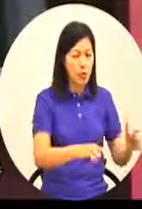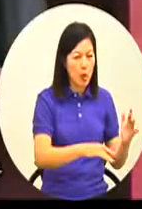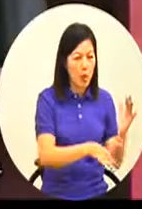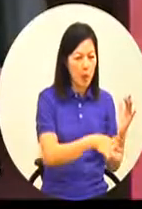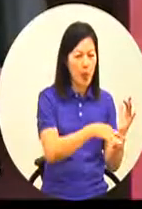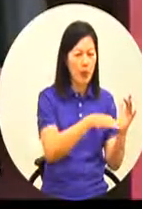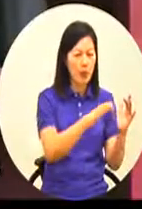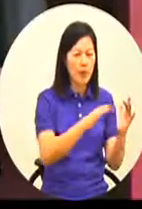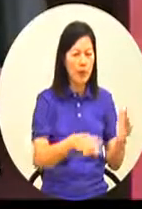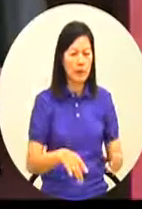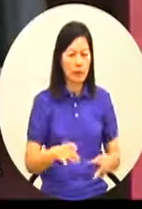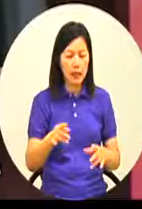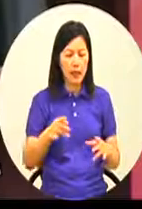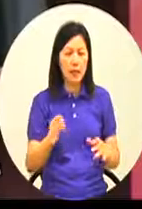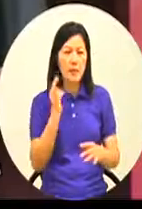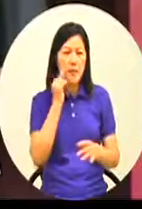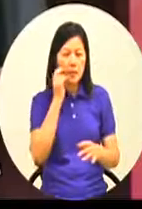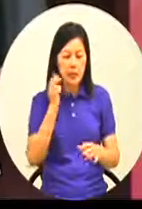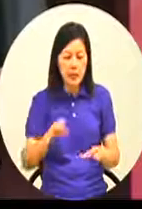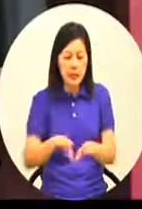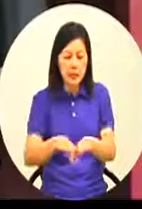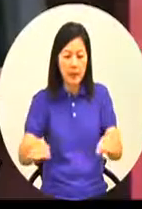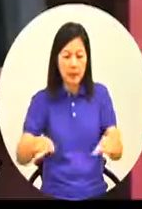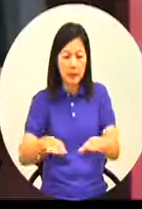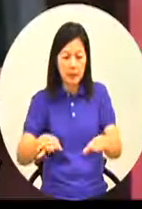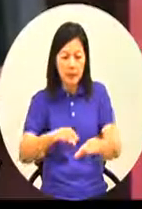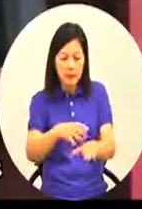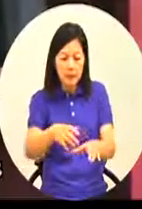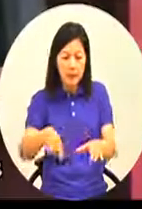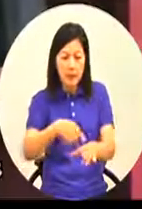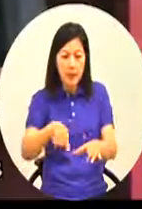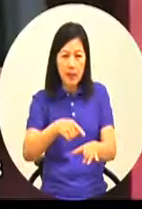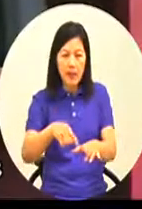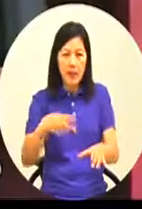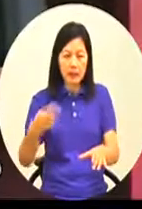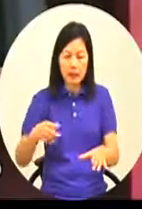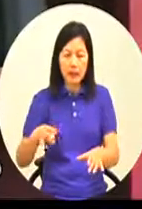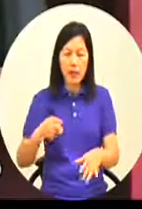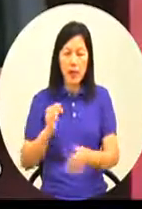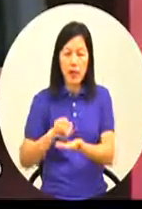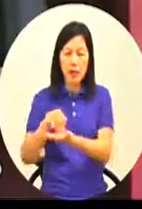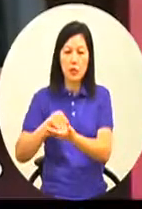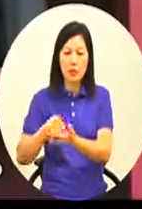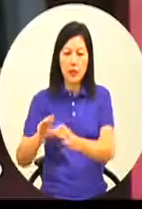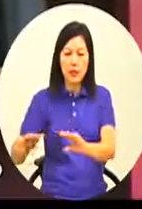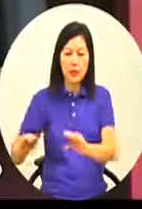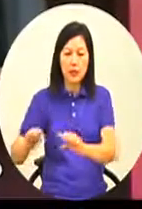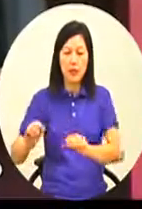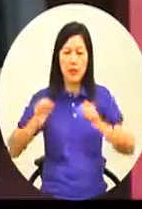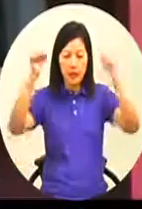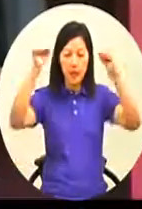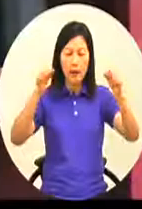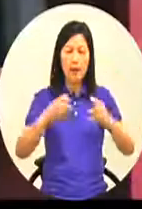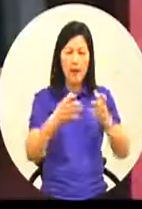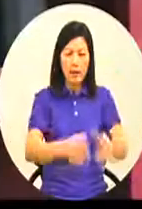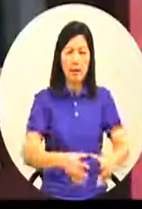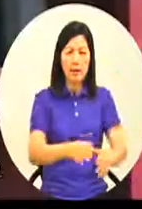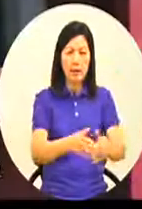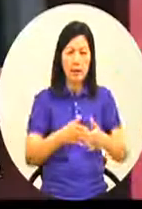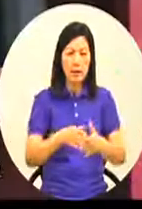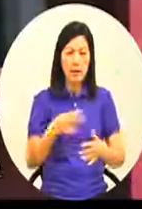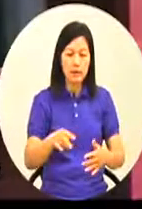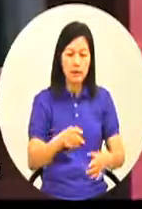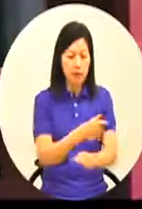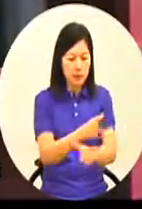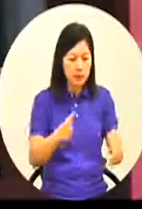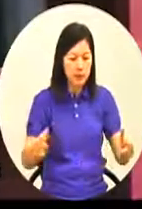孔盖的部分，那还有部分应该设置软垫让长者可以方便运动，以及还有很多的部分，我都陆